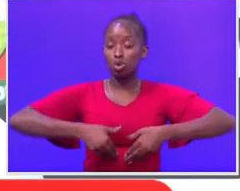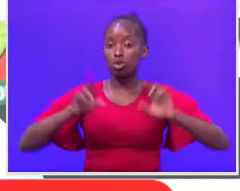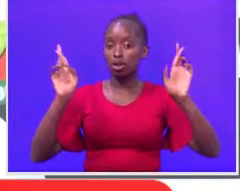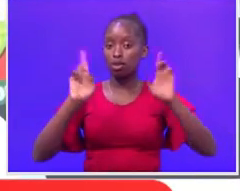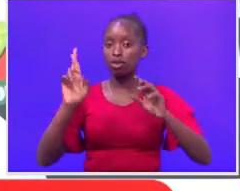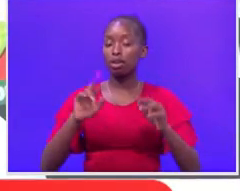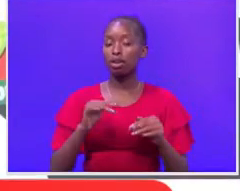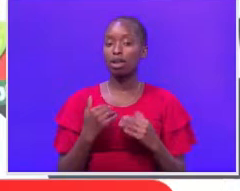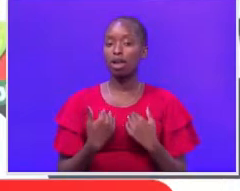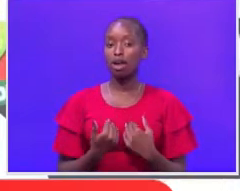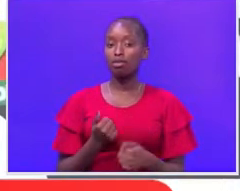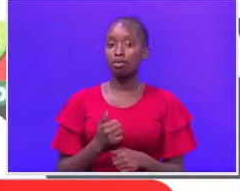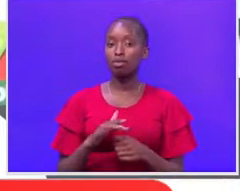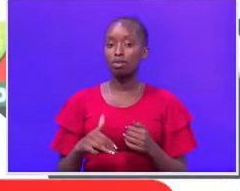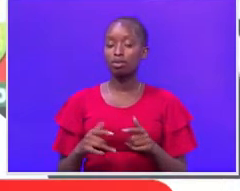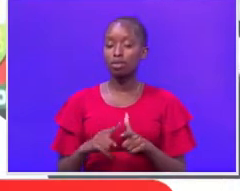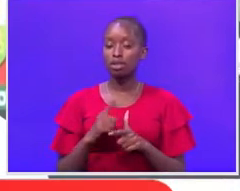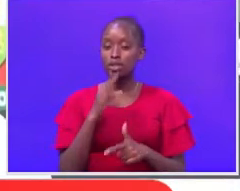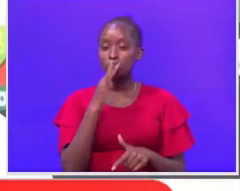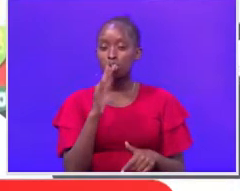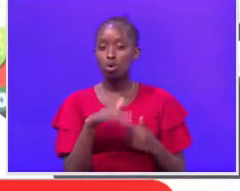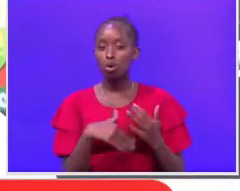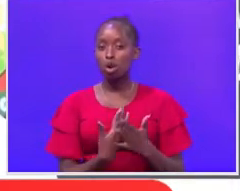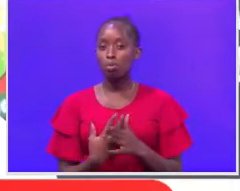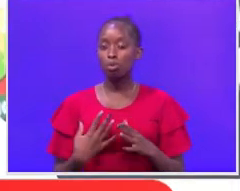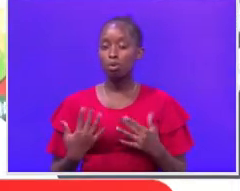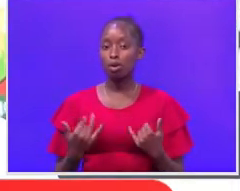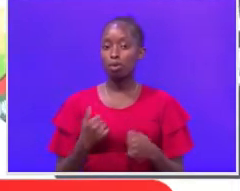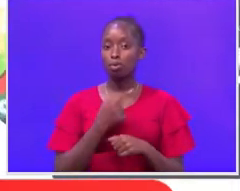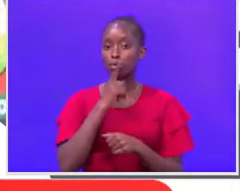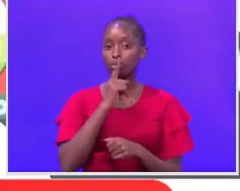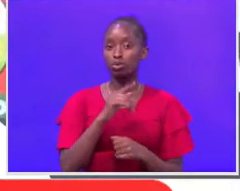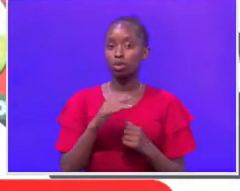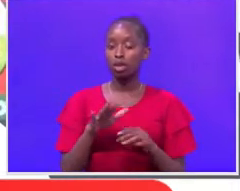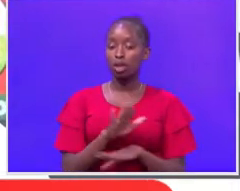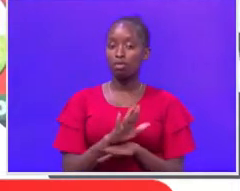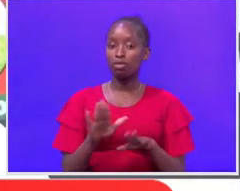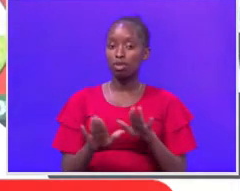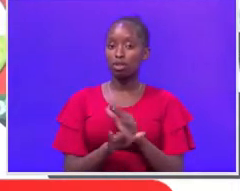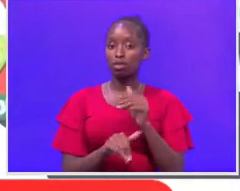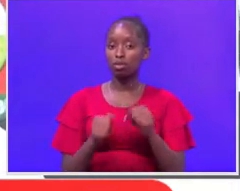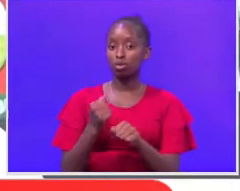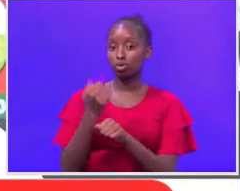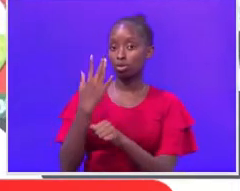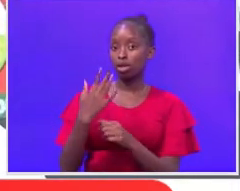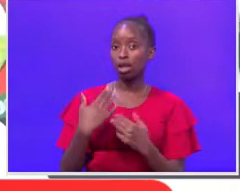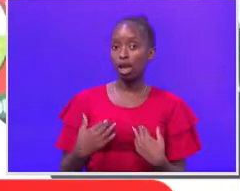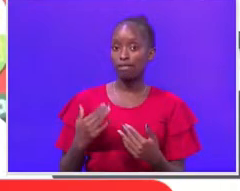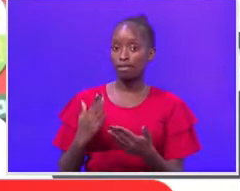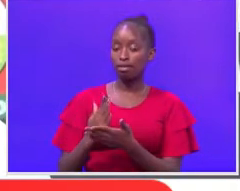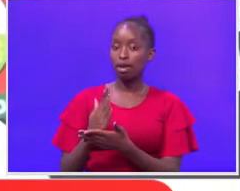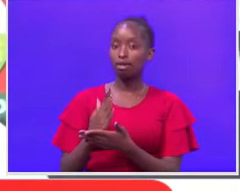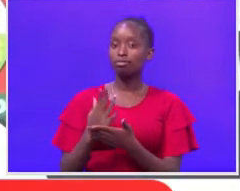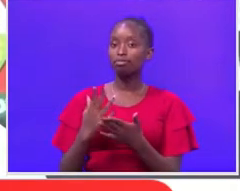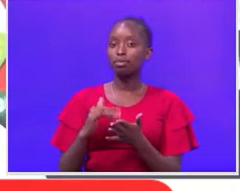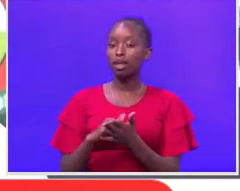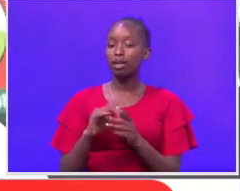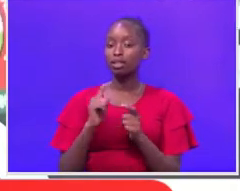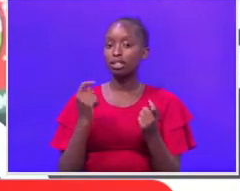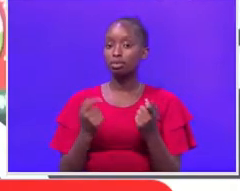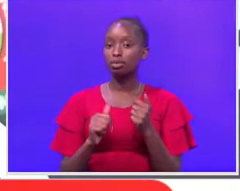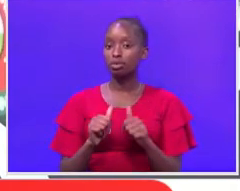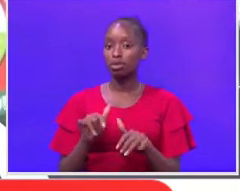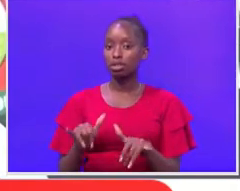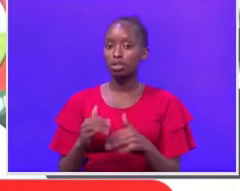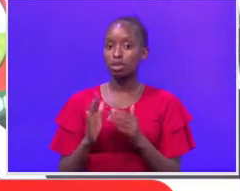na technical bench na kila mtu tukaongea naye. So tuna make sure kila kitu tunaenda kufanya huko kitu right kwa sababu ni team tumekuwa nayo kuanzia under 18 tumekuwa